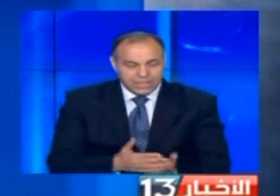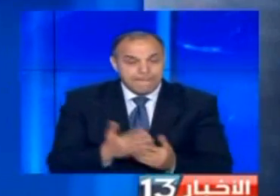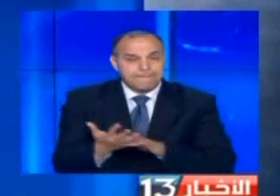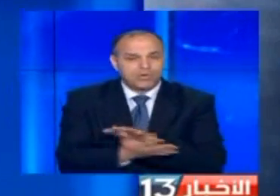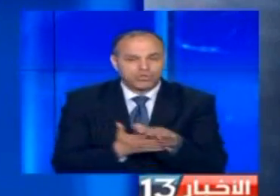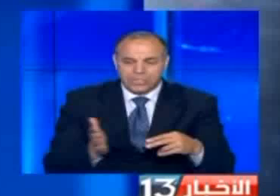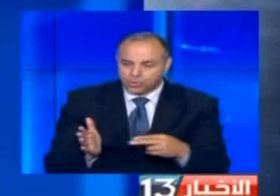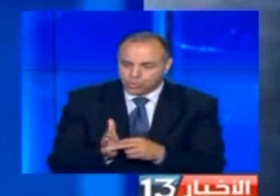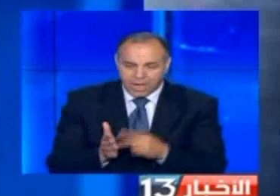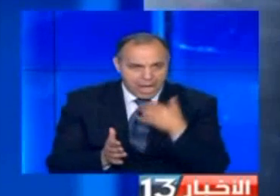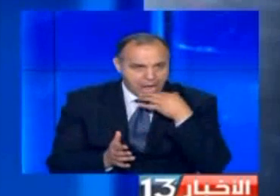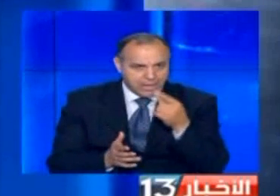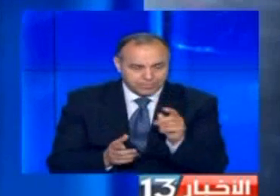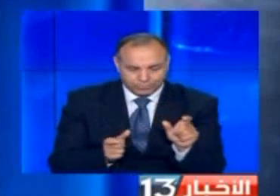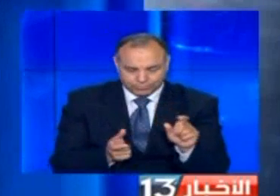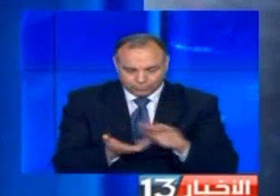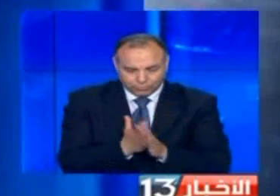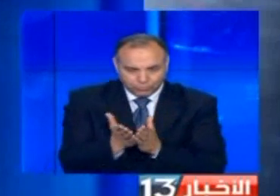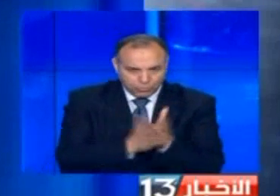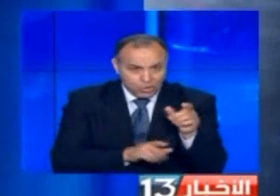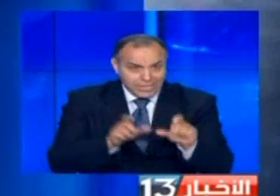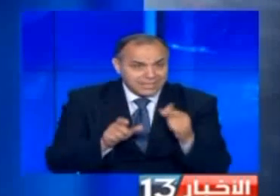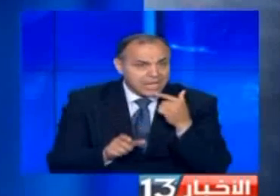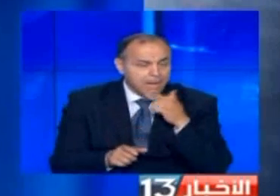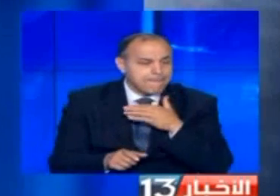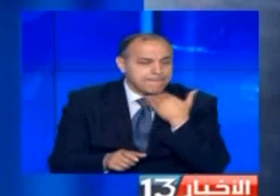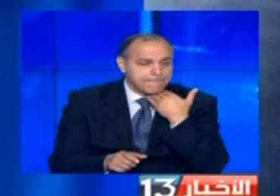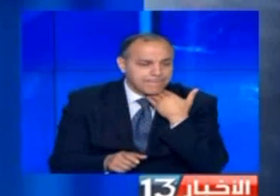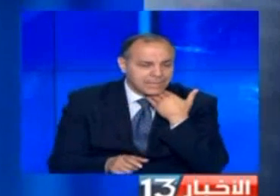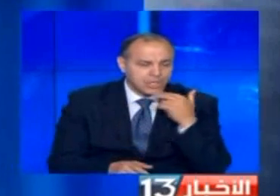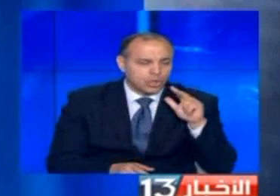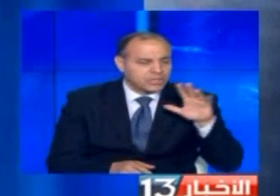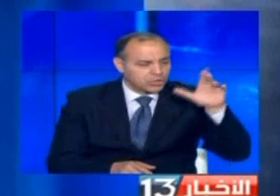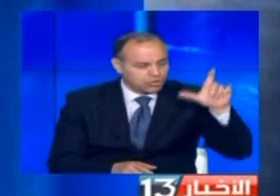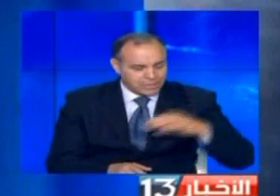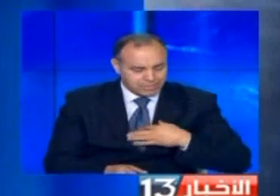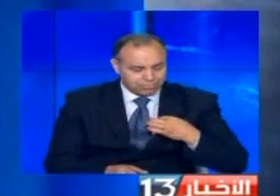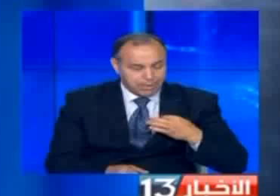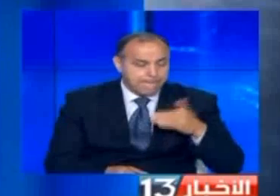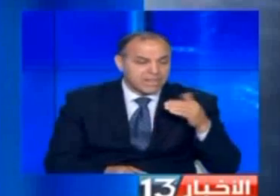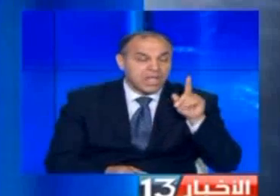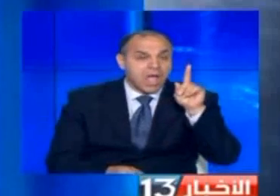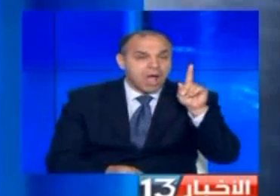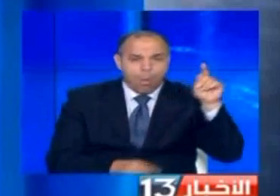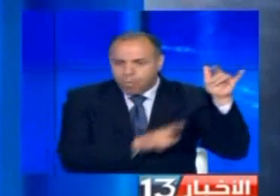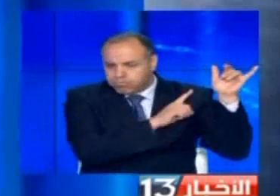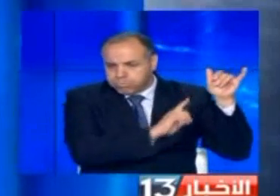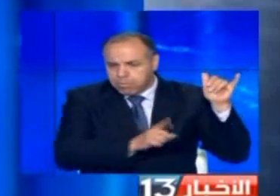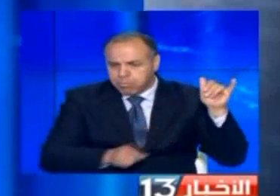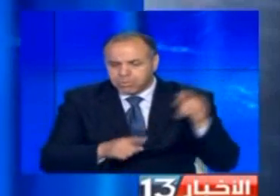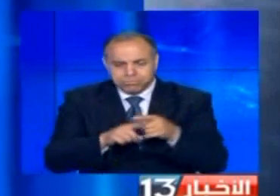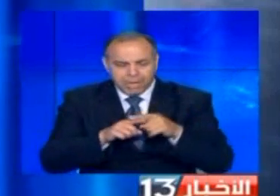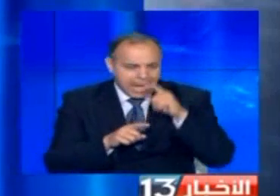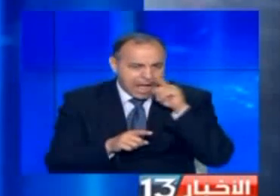الازمه السوريه اعلن المرصد السوري لحقوق الانس مقتل 35 مدنيا على الاقل في غارات شنها